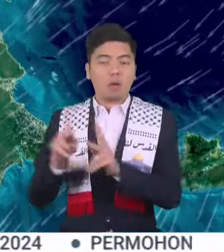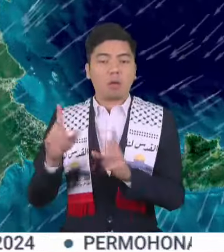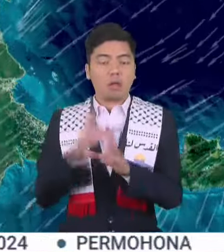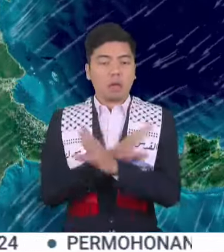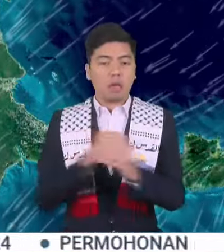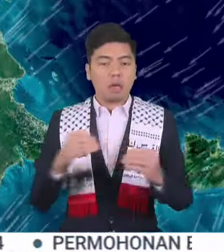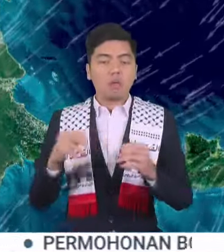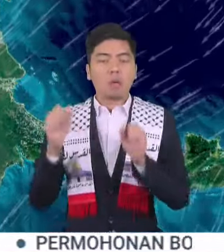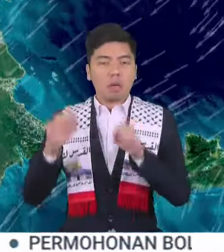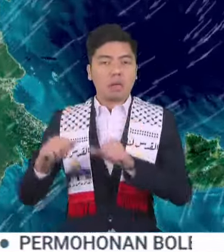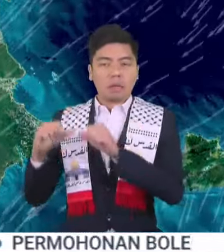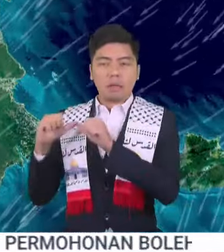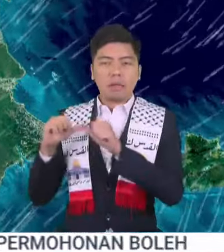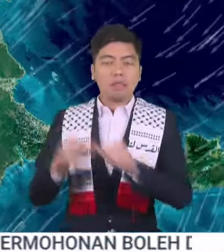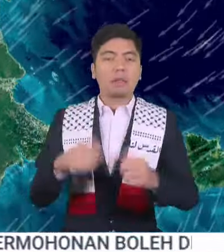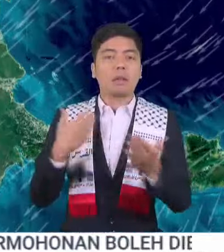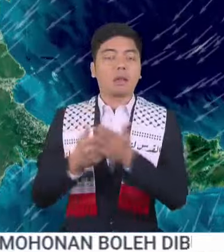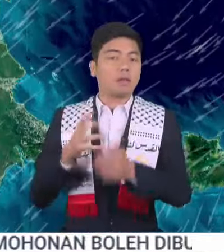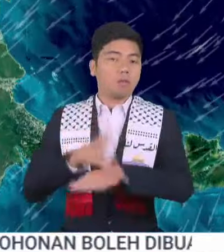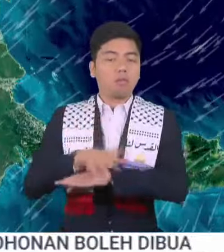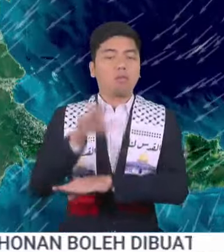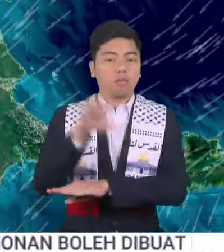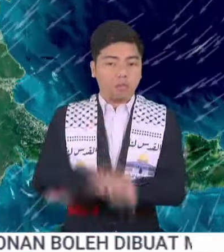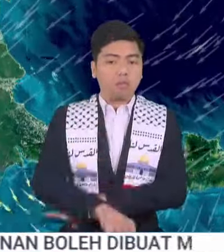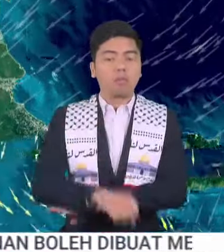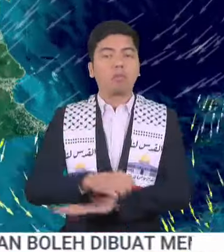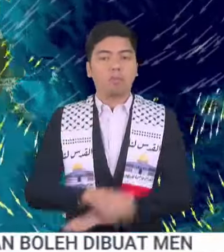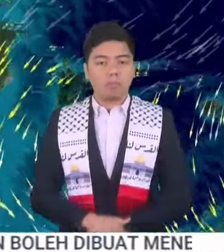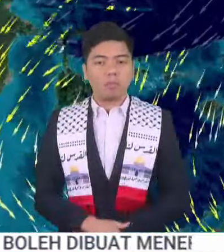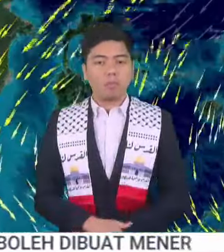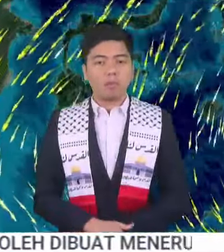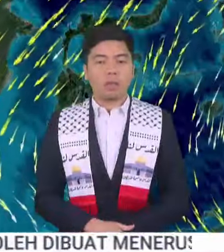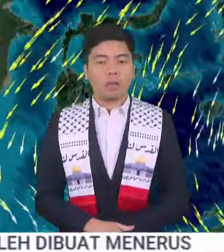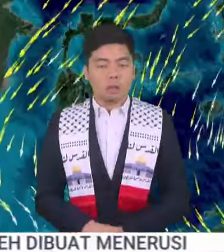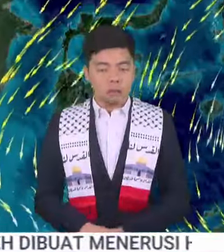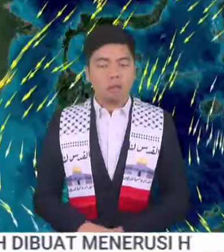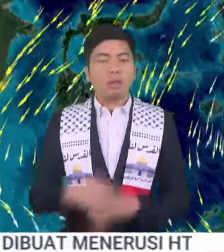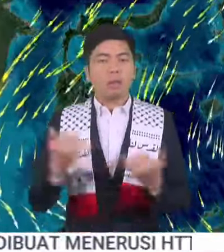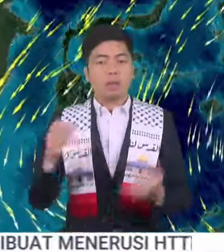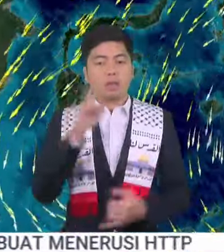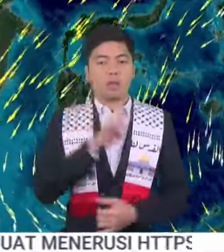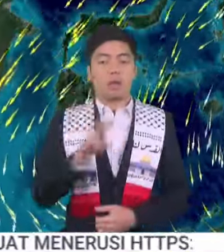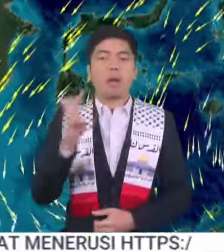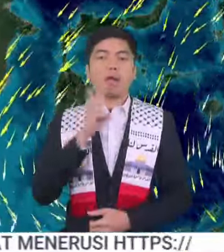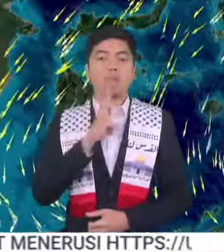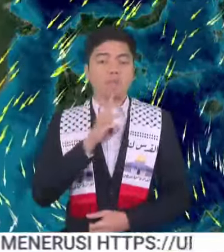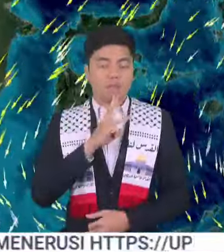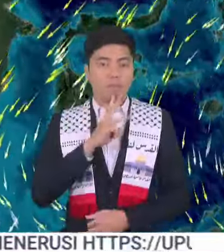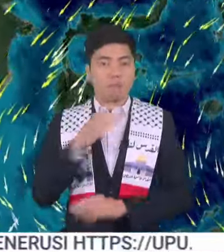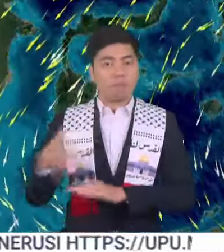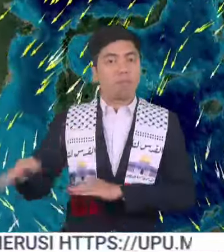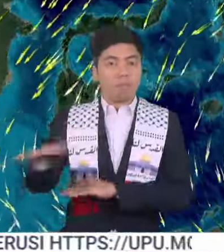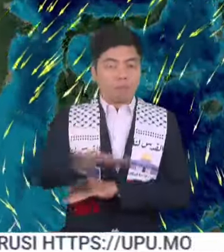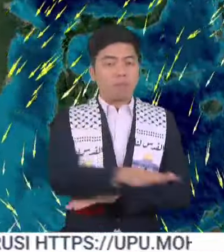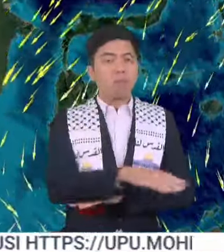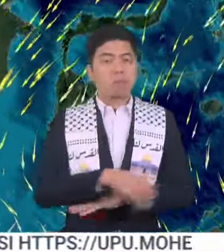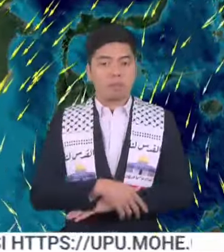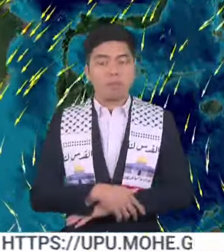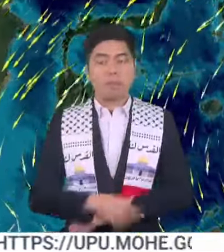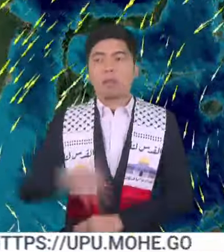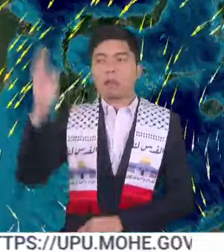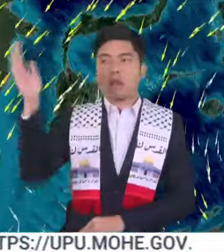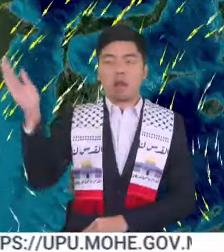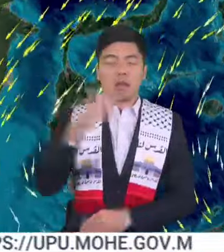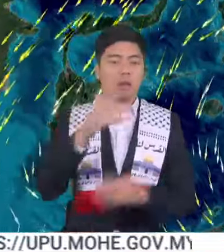berterusan sehinggalah ke tengah malam. Dan akhir sekali, kita lihat keadaan di sekitar kawasan perairan negara. Angin dilihat bergerak